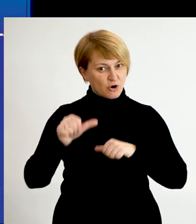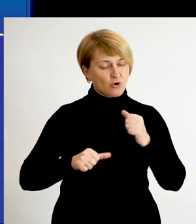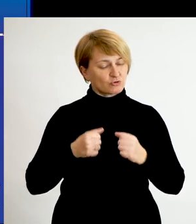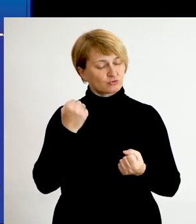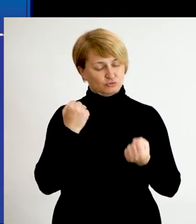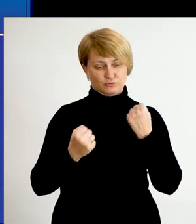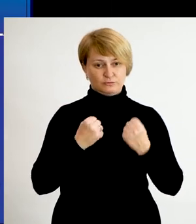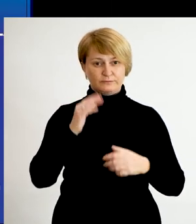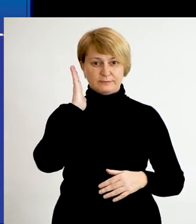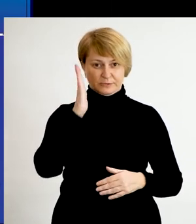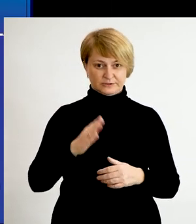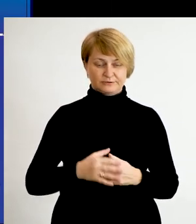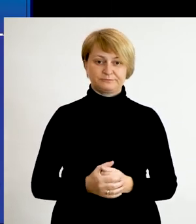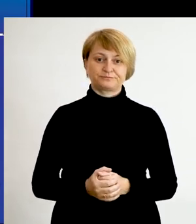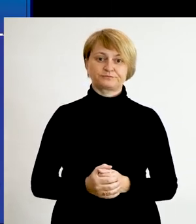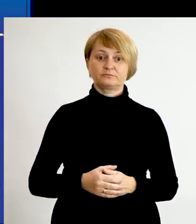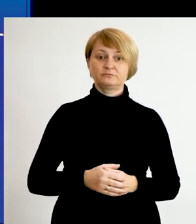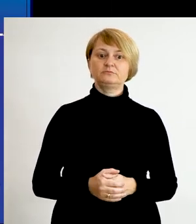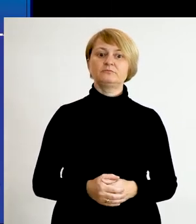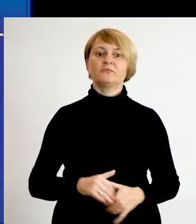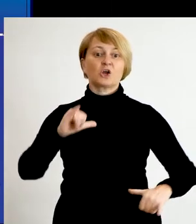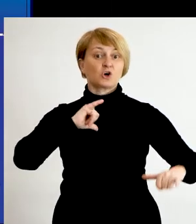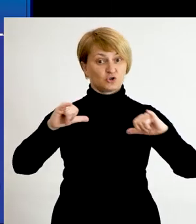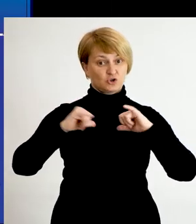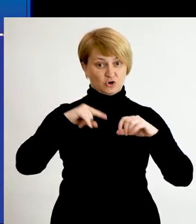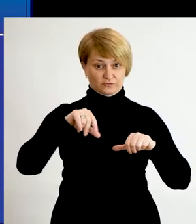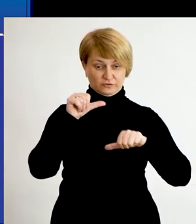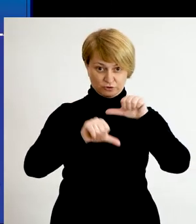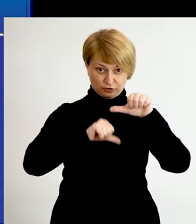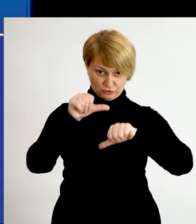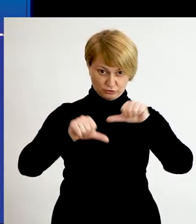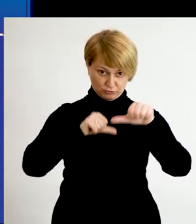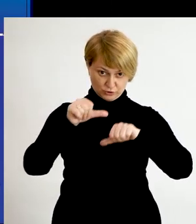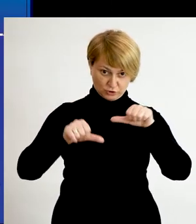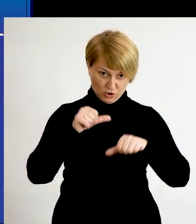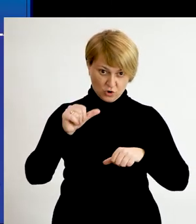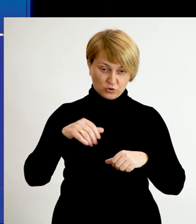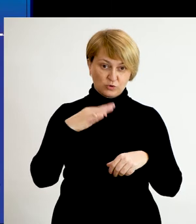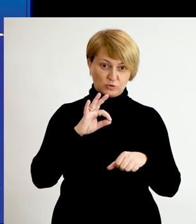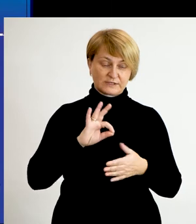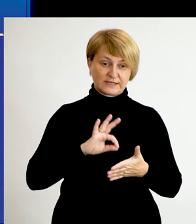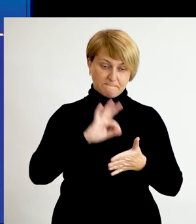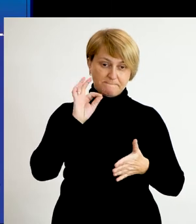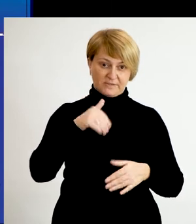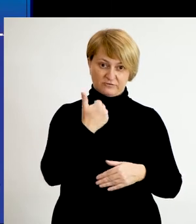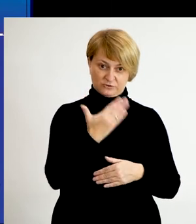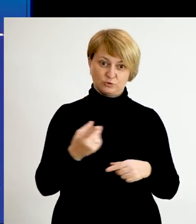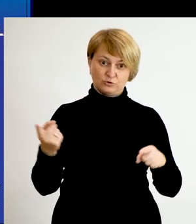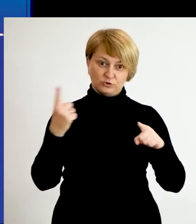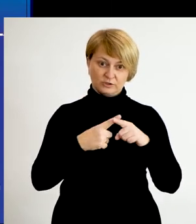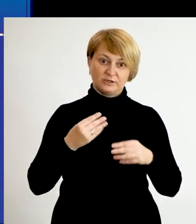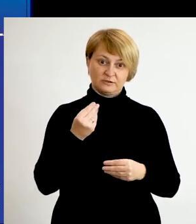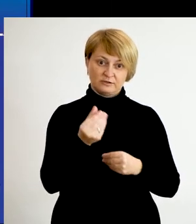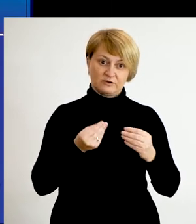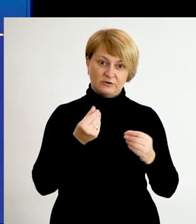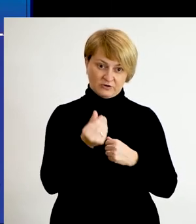2021 mierzymy. Oczywiście rząd w tym roku zapewnił samorządom dodatkowe finansowanie w postaci